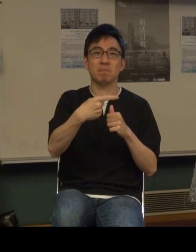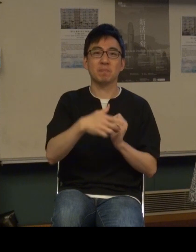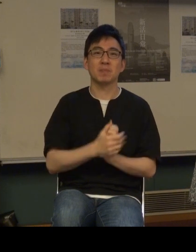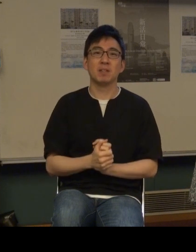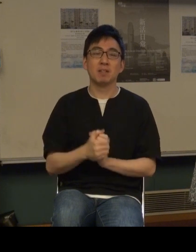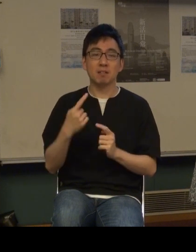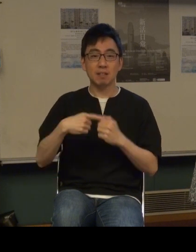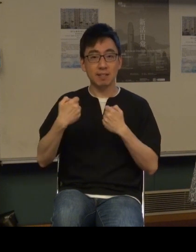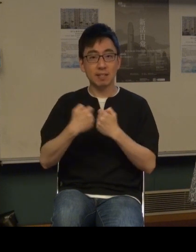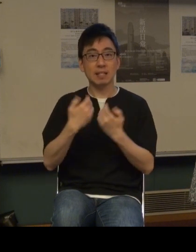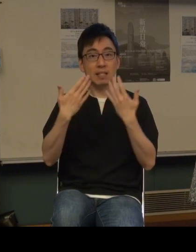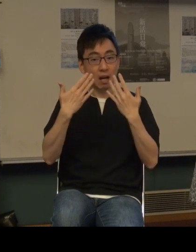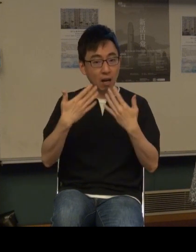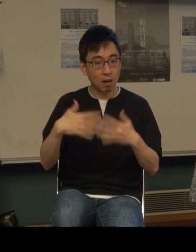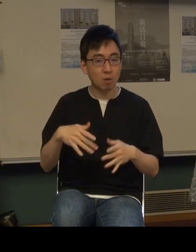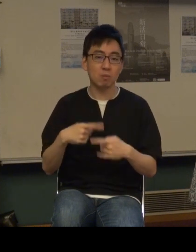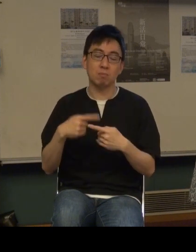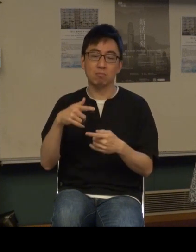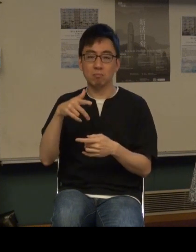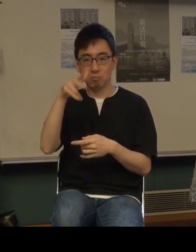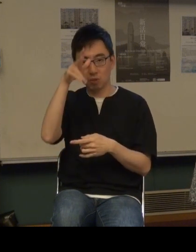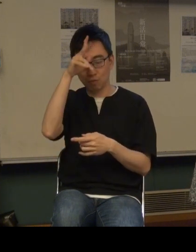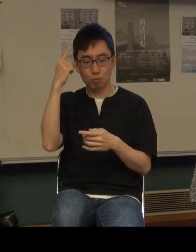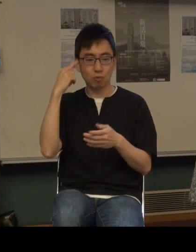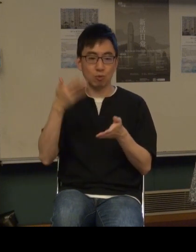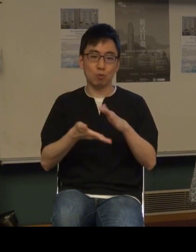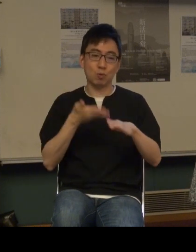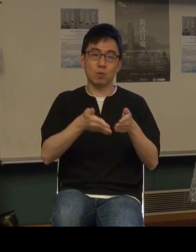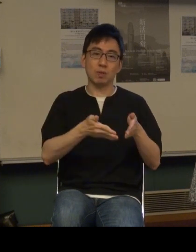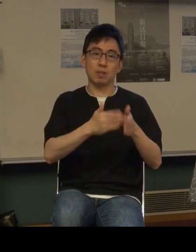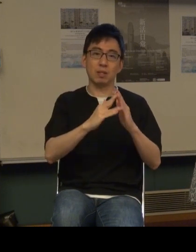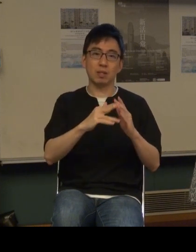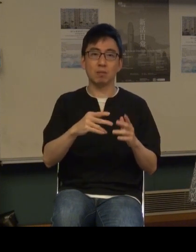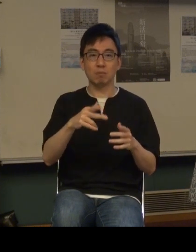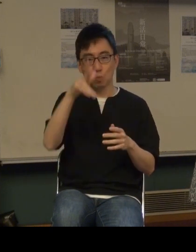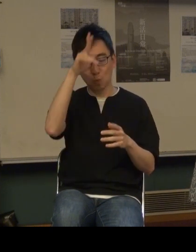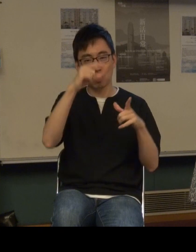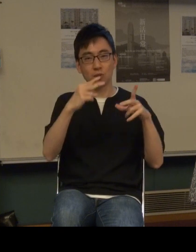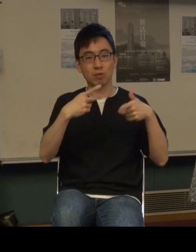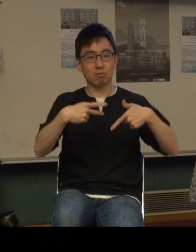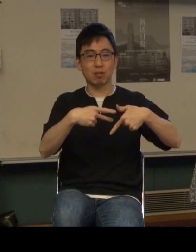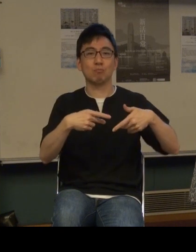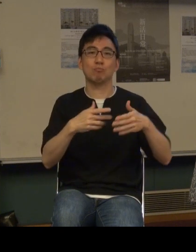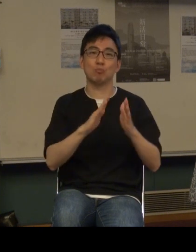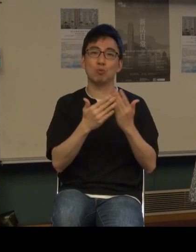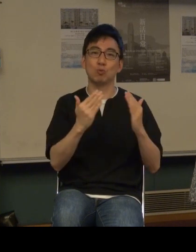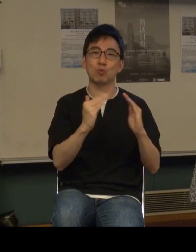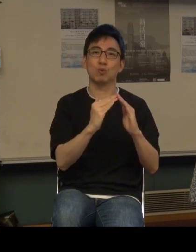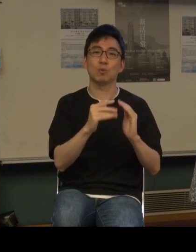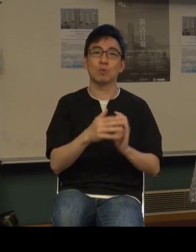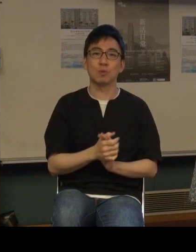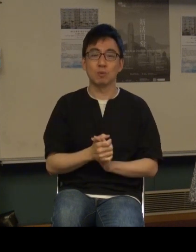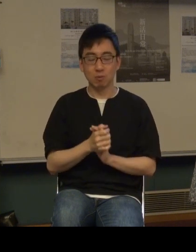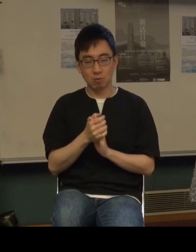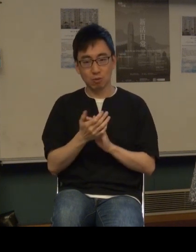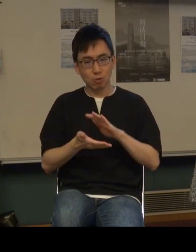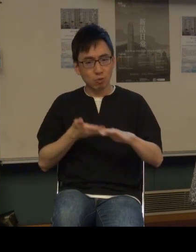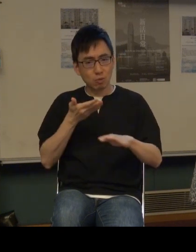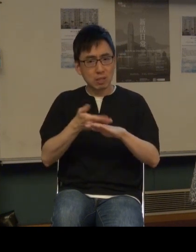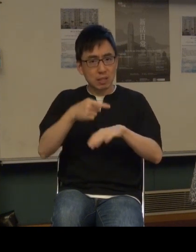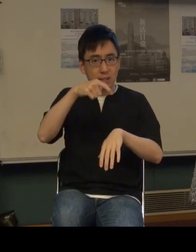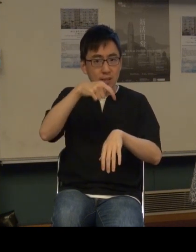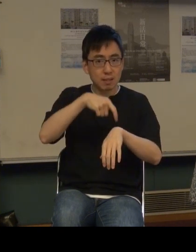喺戰後咧，政府就重建呢個黃隱書院，喺銅鑼灣嗰度咧重建呢個黃隱書院。嗱喺重建黃隱書院嘅時